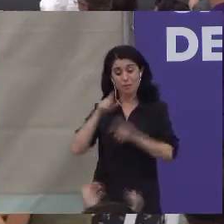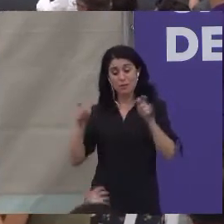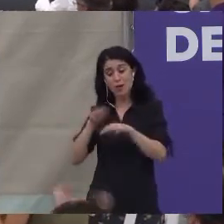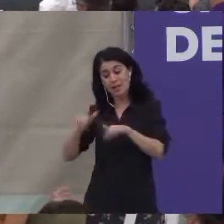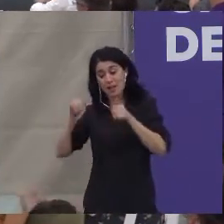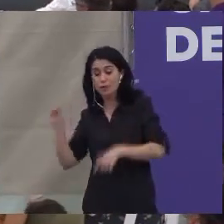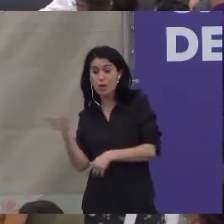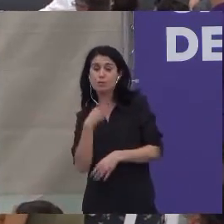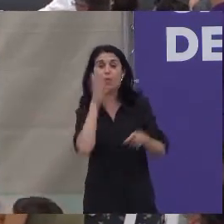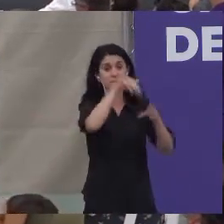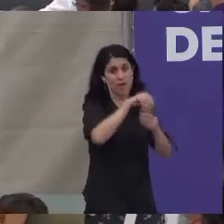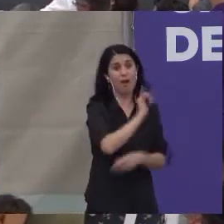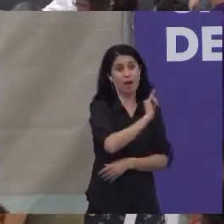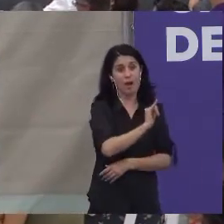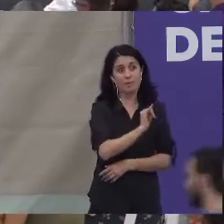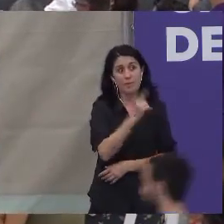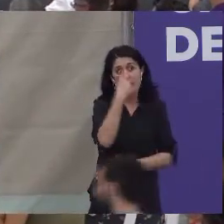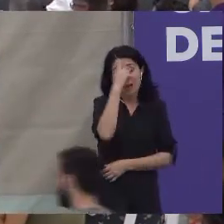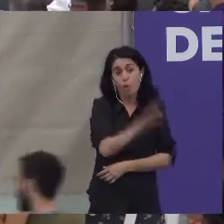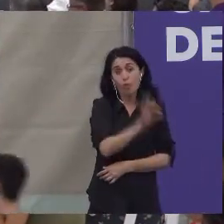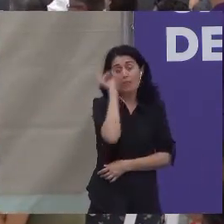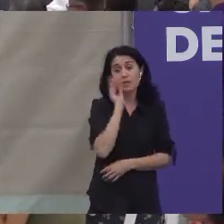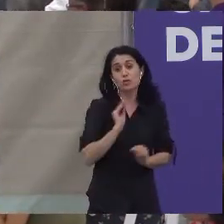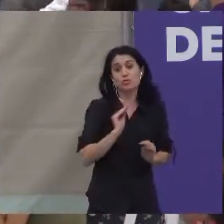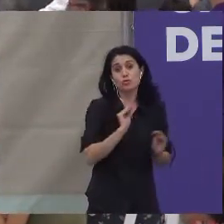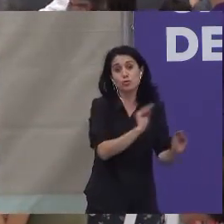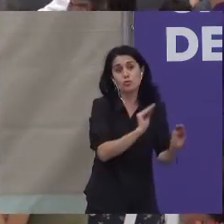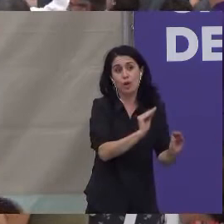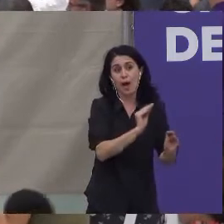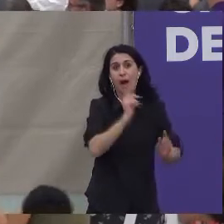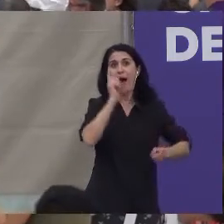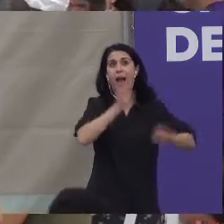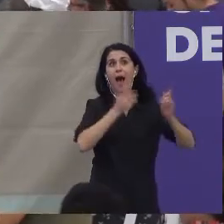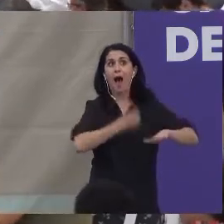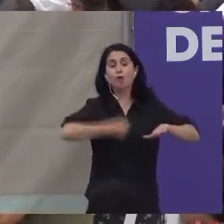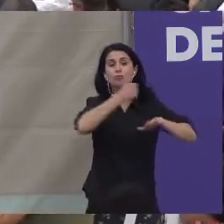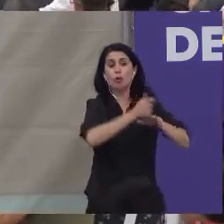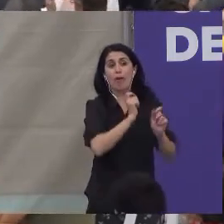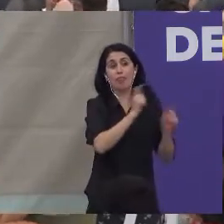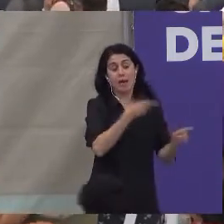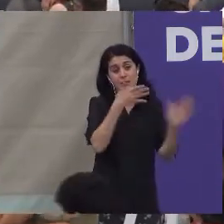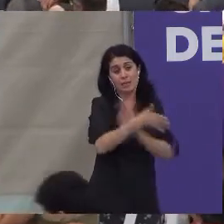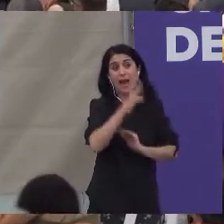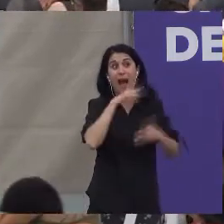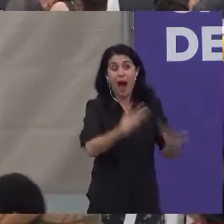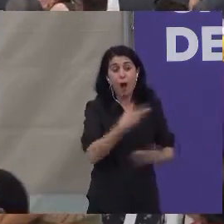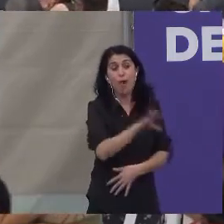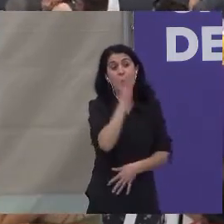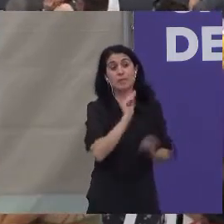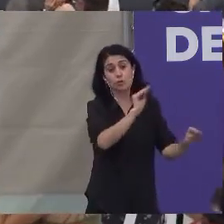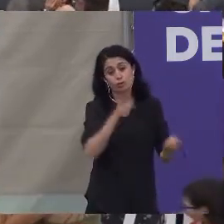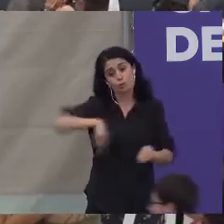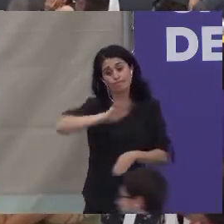que se fora conseqüent en la decisió de donar autoritat a la comissió tècnica, perquè crec que és el que es va